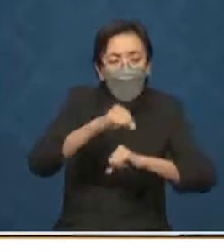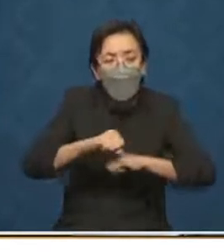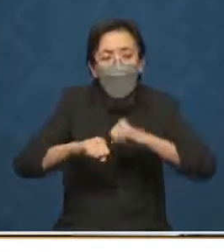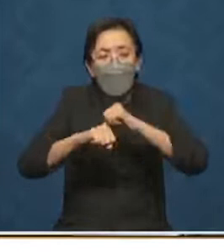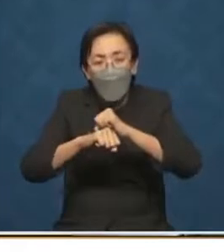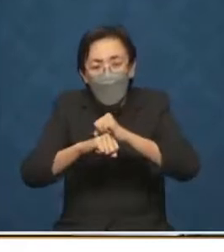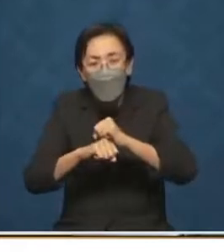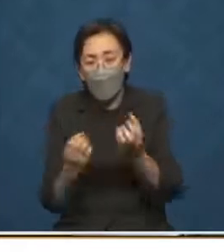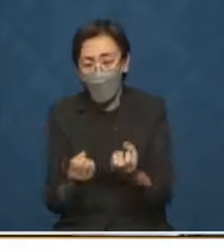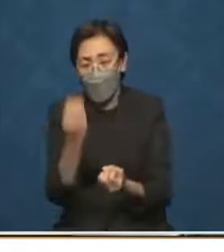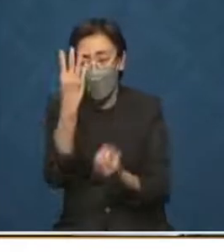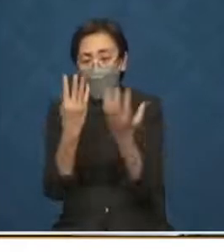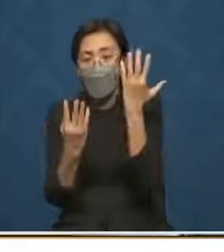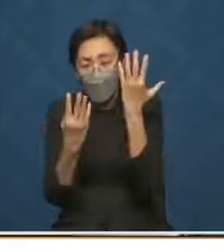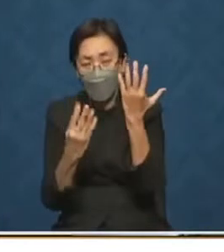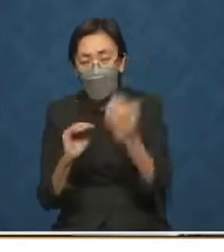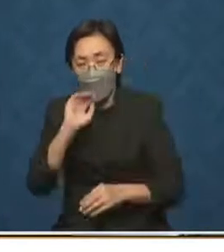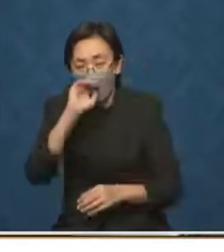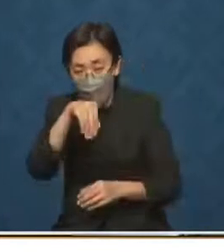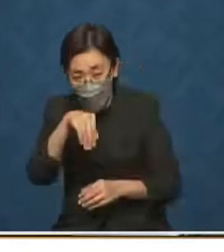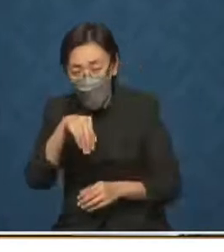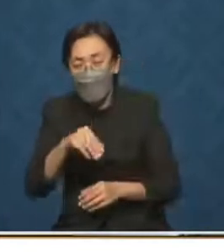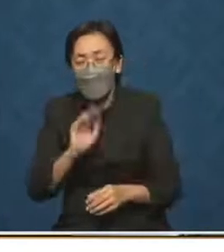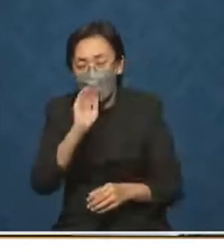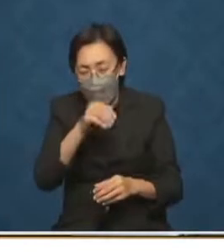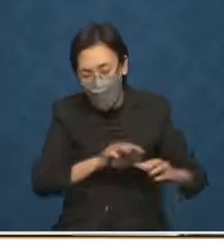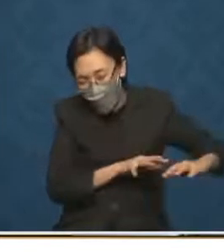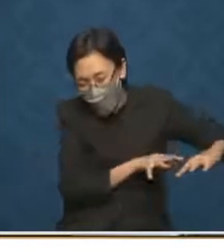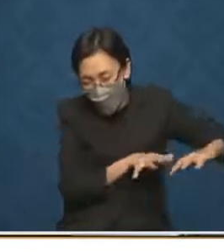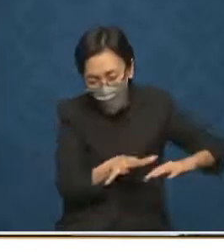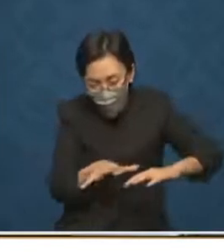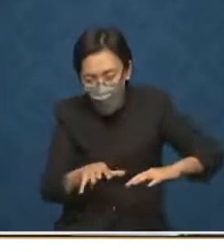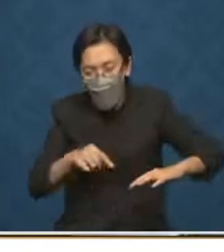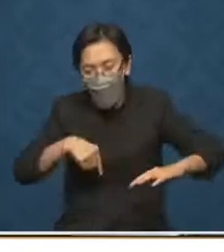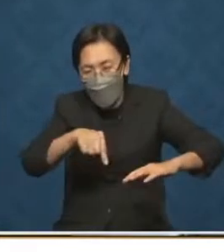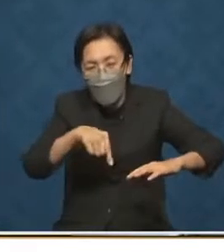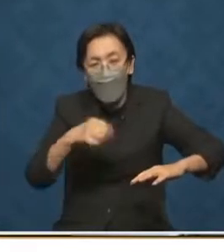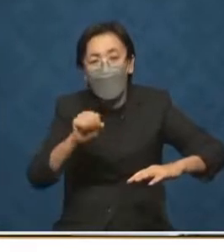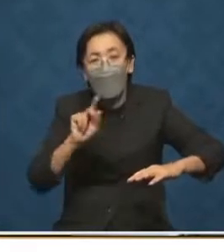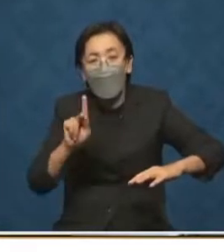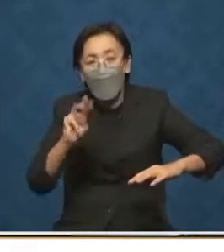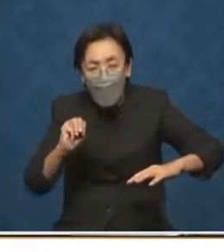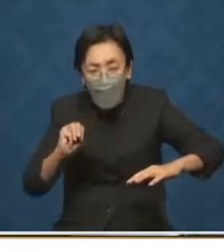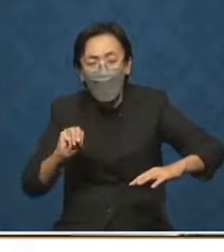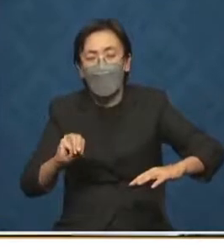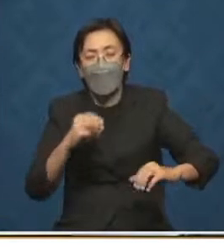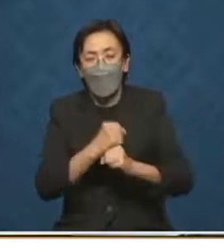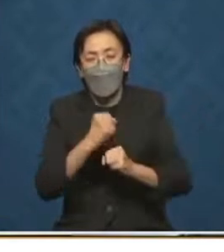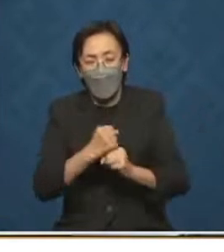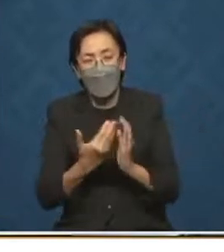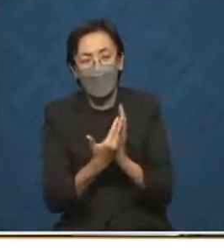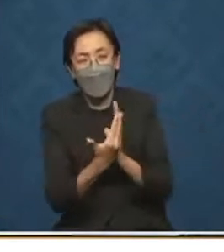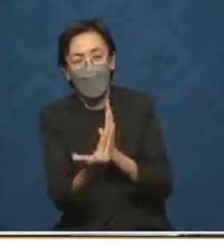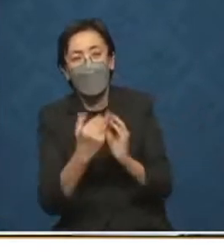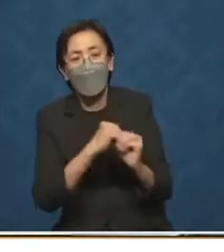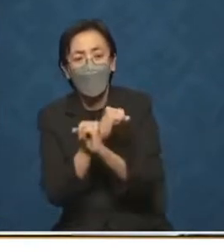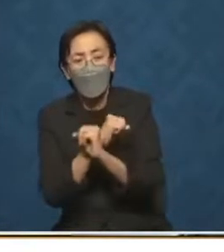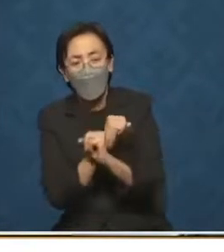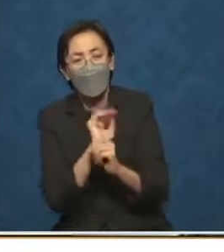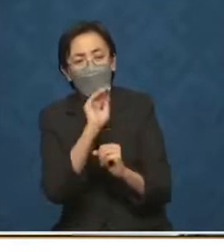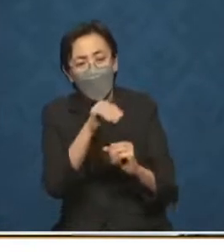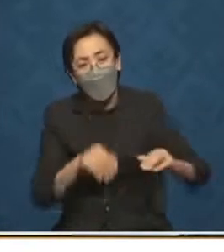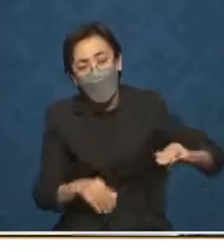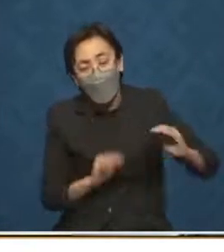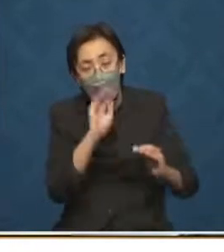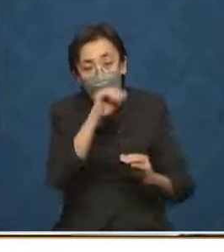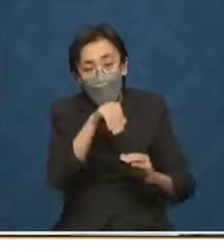างขออนุญาิชัดจิน เข้ใจตรงกนงนี้ ตาม